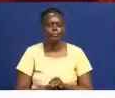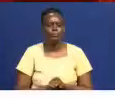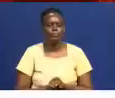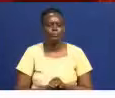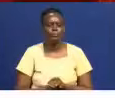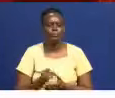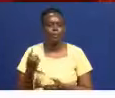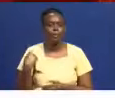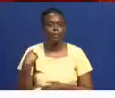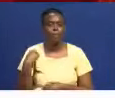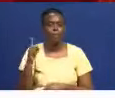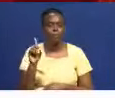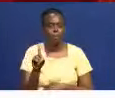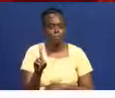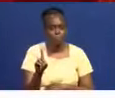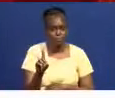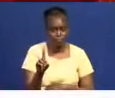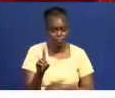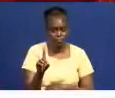kitu cha kwanza,